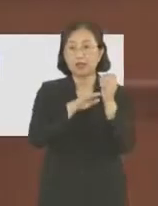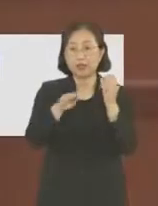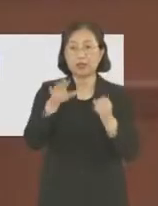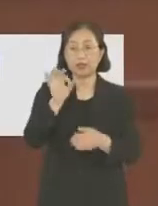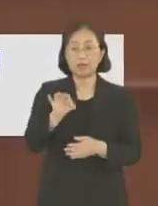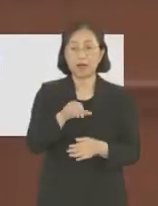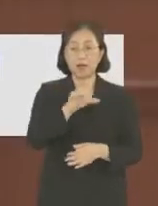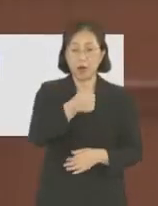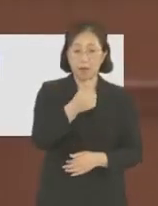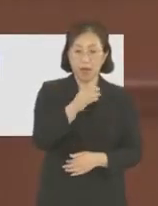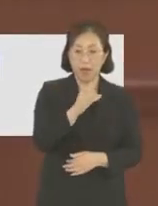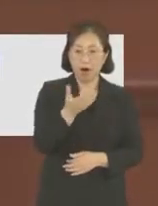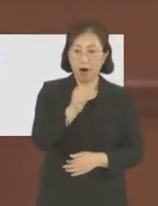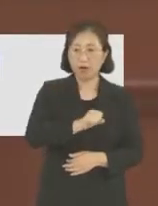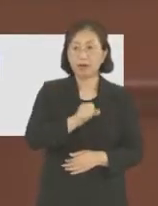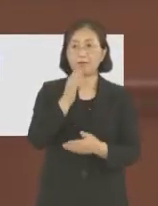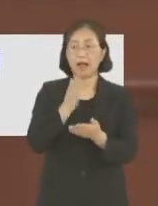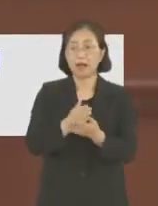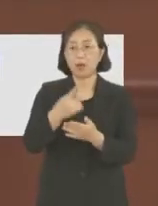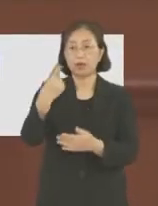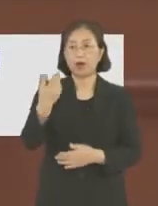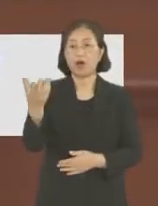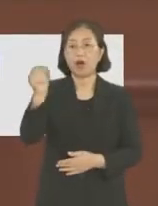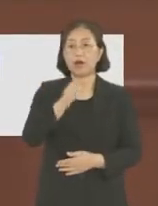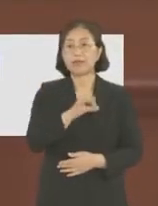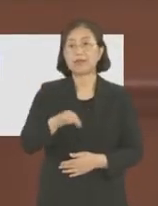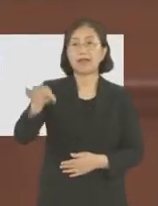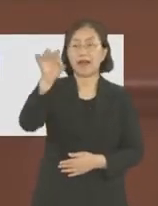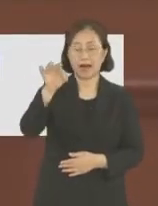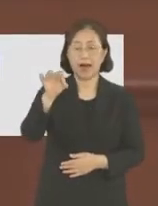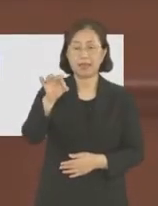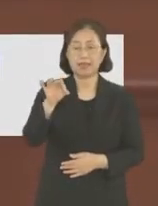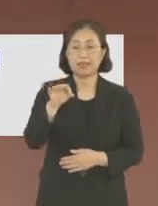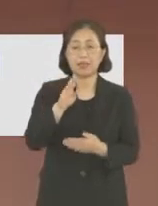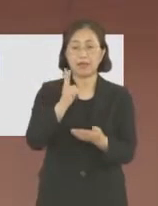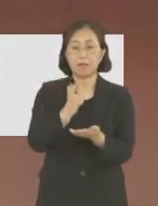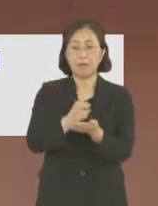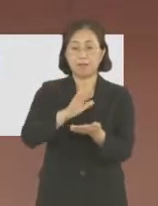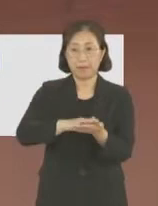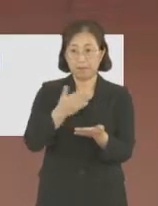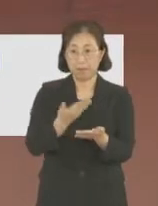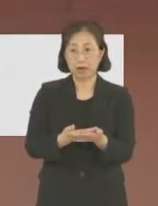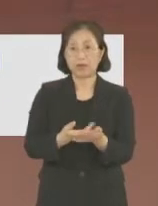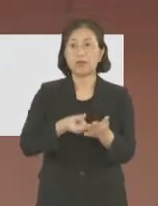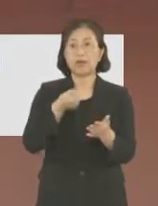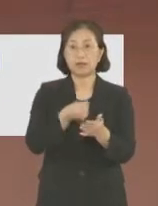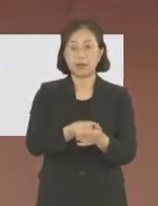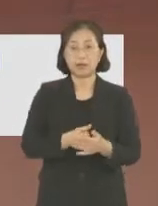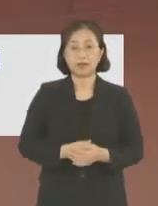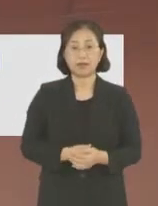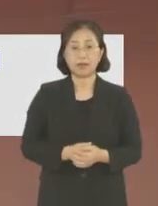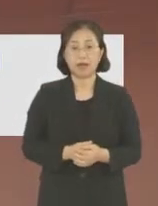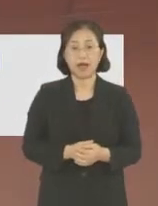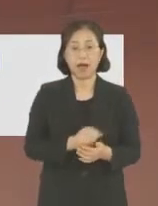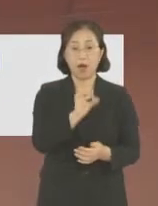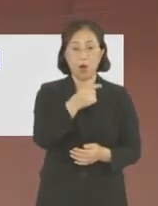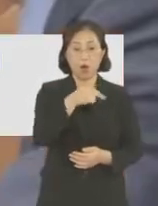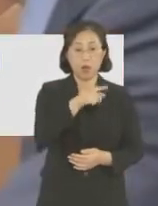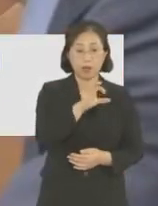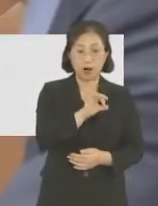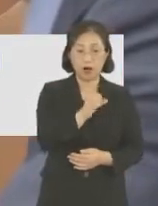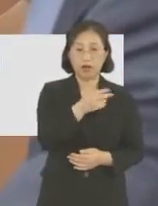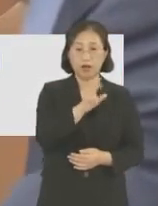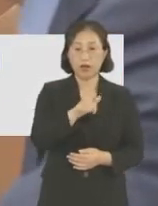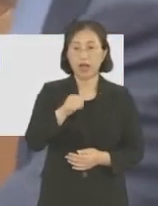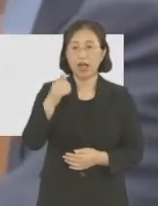현재 500억 원에서 1000억원으로 상향하는 내용의 애타 개편 방안을 확정했습니다 대전 오정 역에서 충북